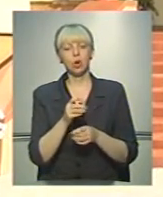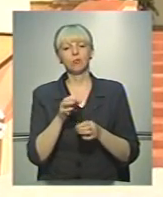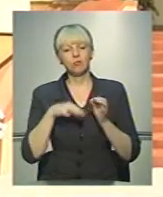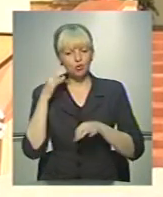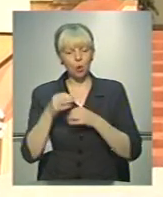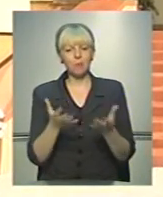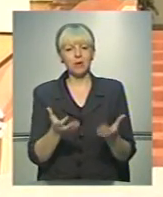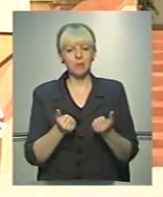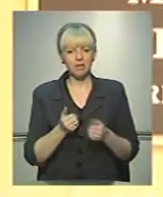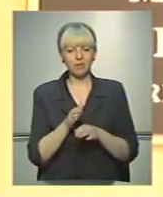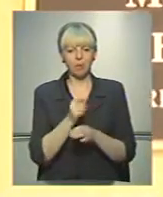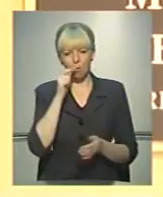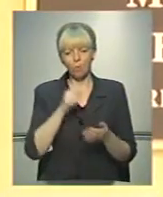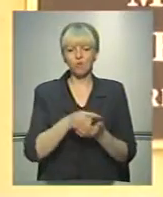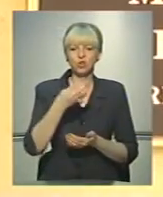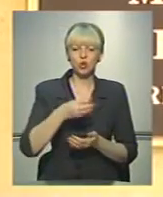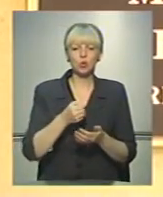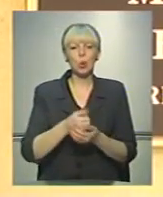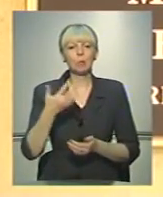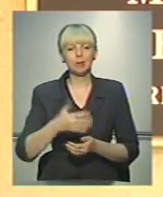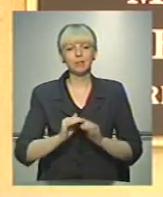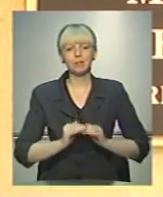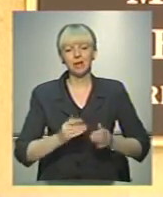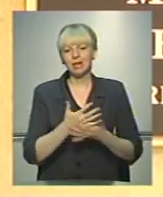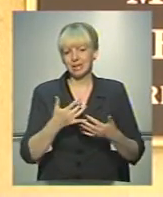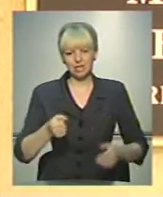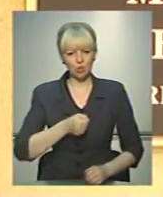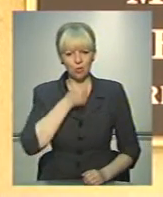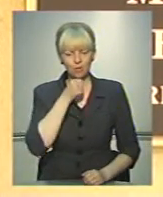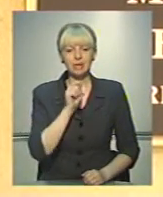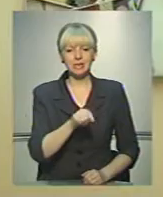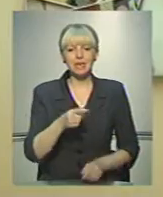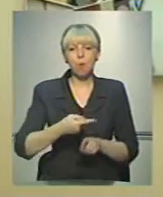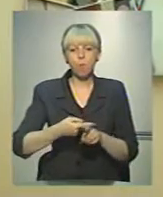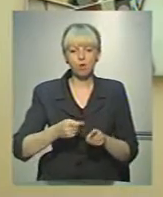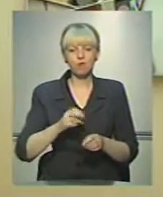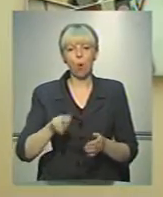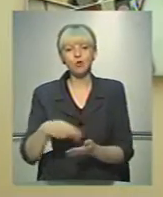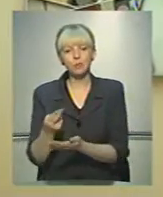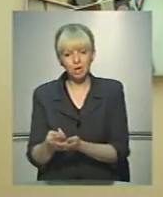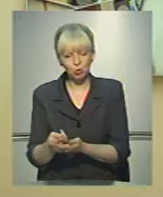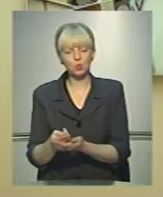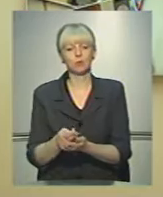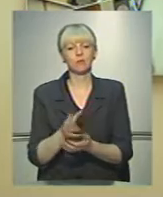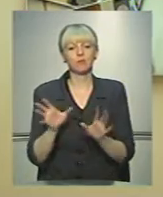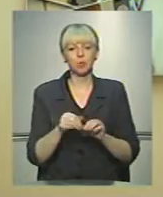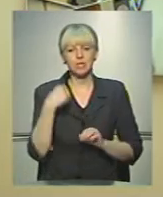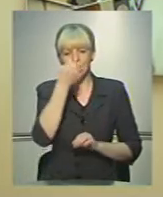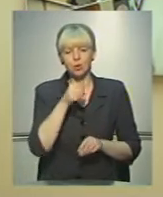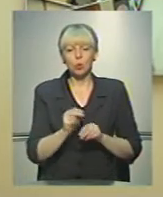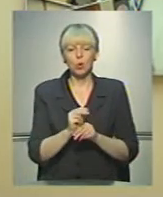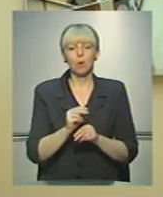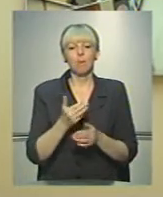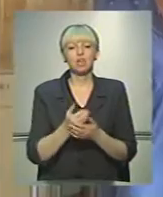приймальне відділення лікарні потрапляє від 40 до 50 дітей різного віку. З них половину госпіталізують. Всього ж за рік тут лікується